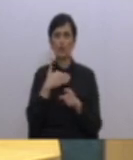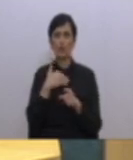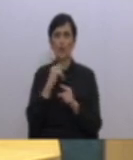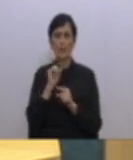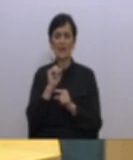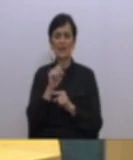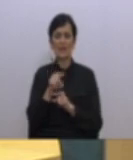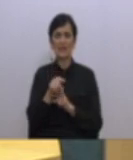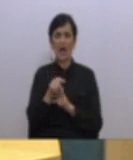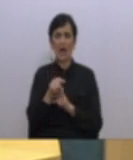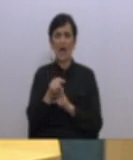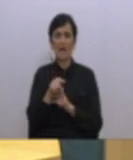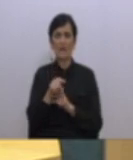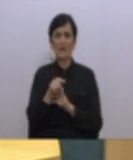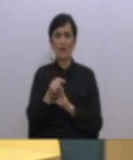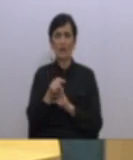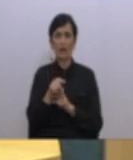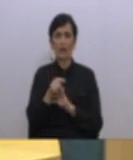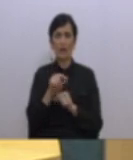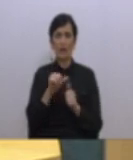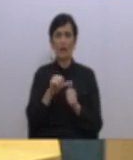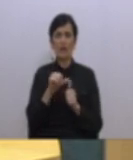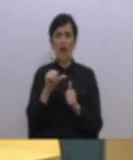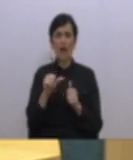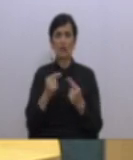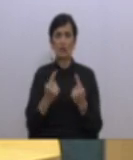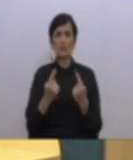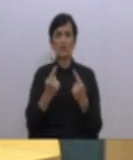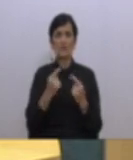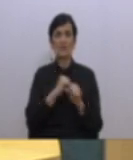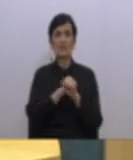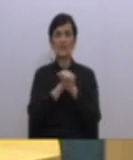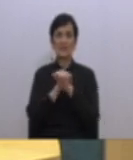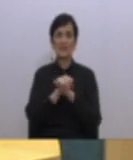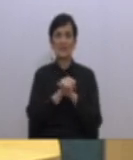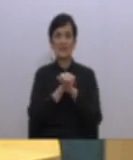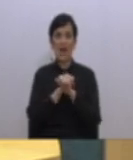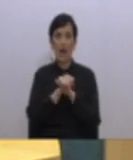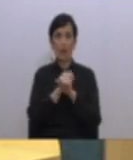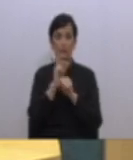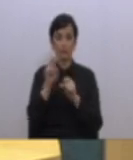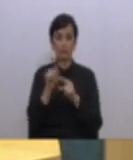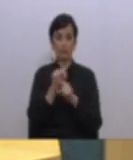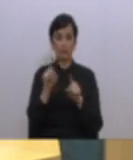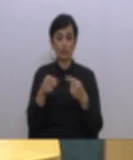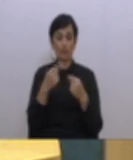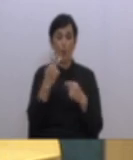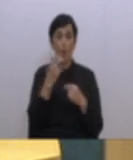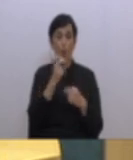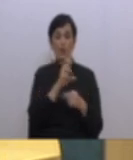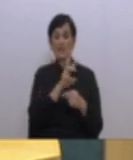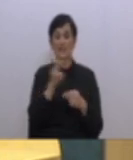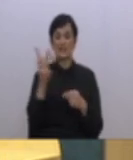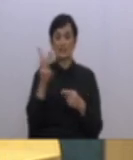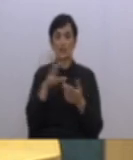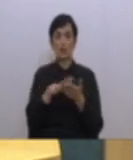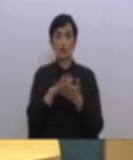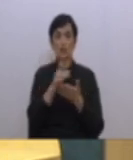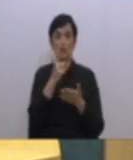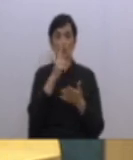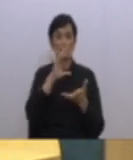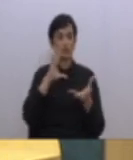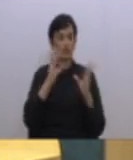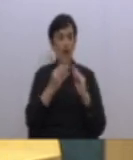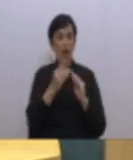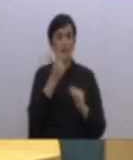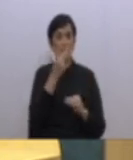mă gret, cardam, scuili, sacuro, tot zonul ibisa, romnii se reabilită se hau cu ibisca, 200 milioane de dai, harge bați asta, miliard, jamșes, miliard